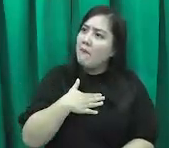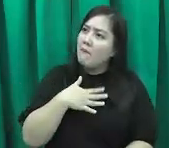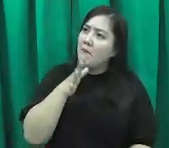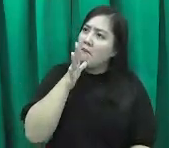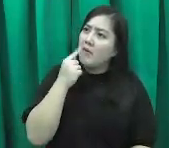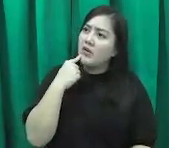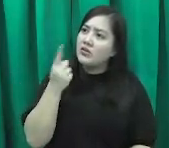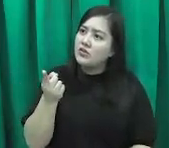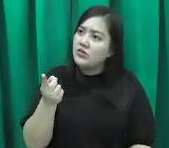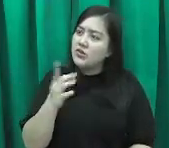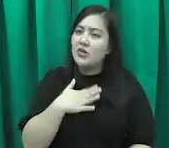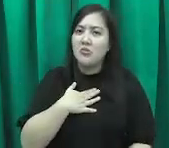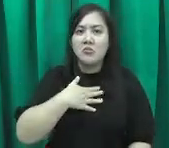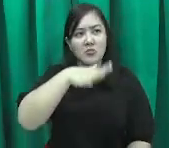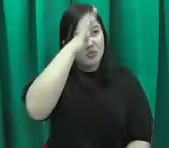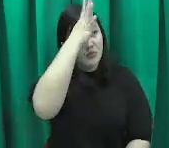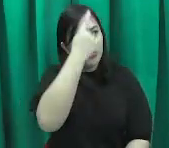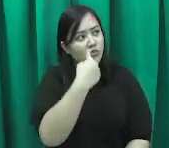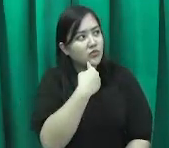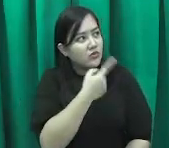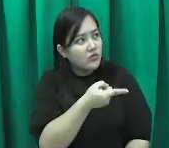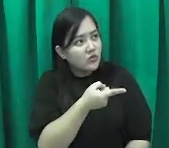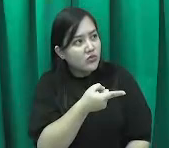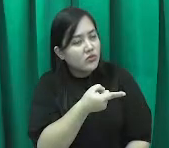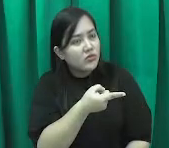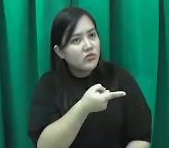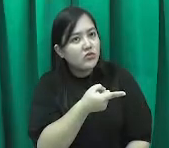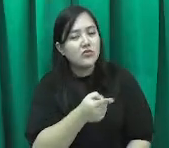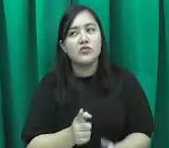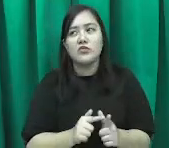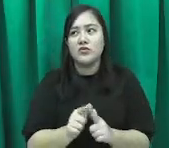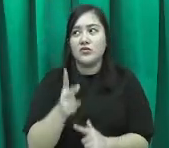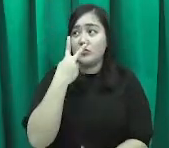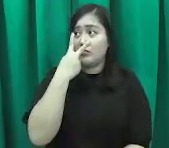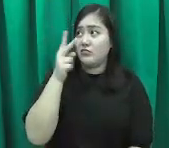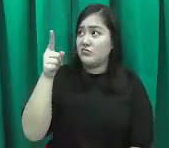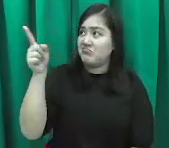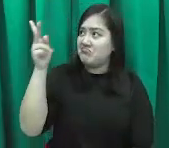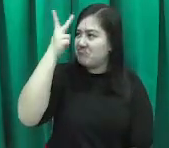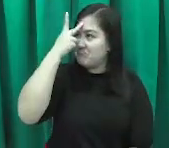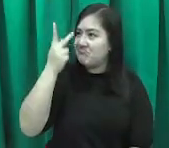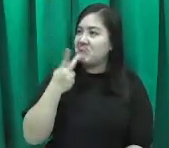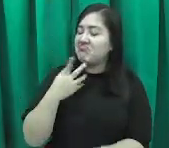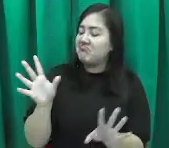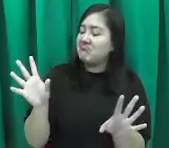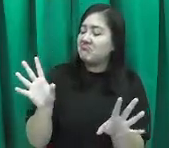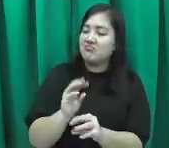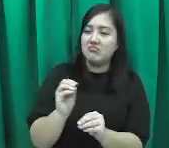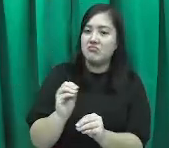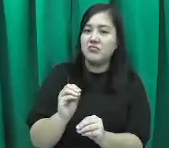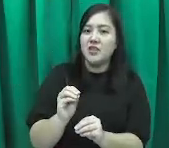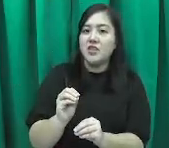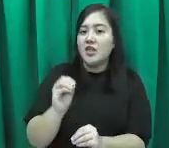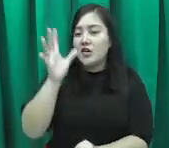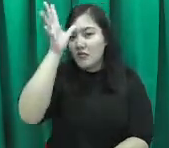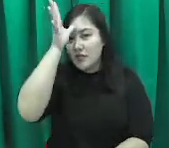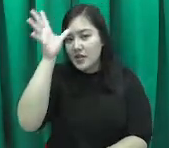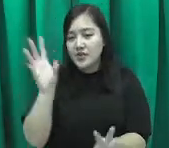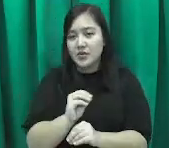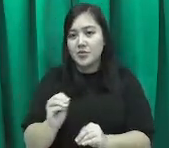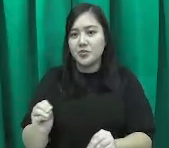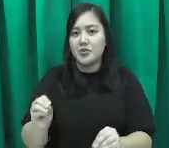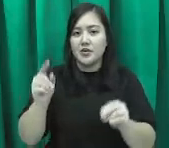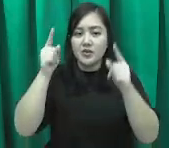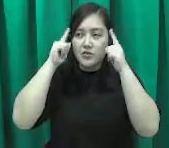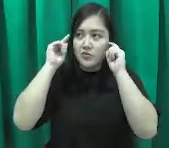ganito, nag-away ng dalawa. Yes. Pati yung anak, nakikita niya ngayon. Damay-damay walang decision-making itong si tatay ko, si yes, nanay. Kaya ayan tuloy, nagkaguno